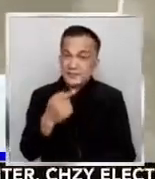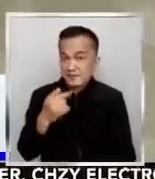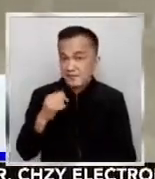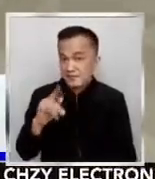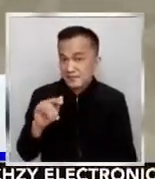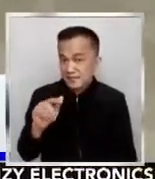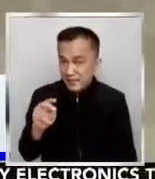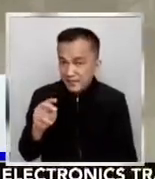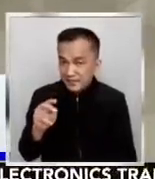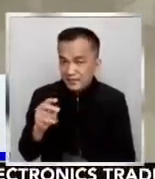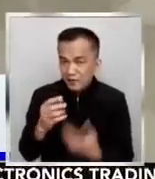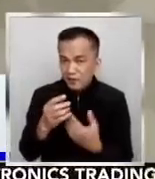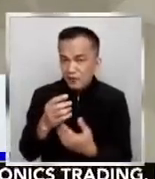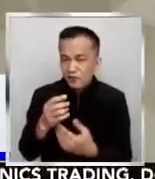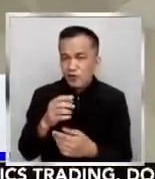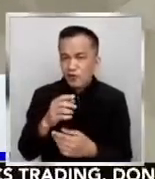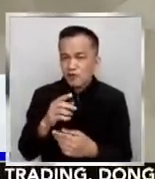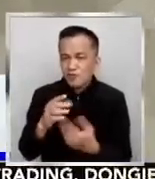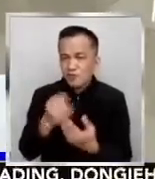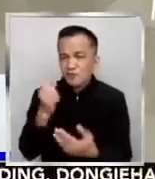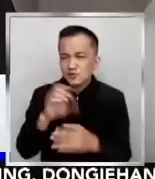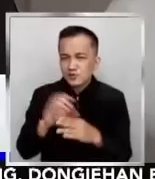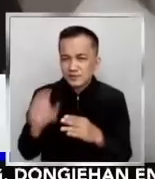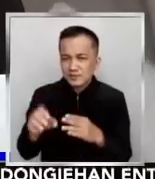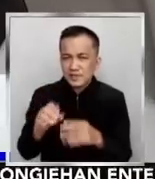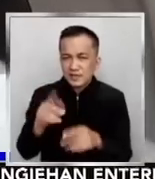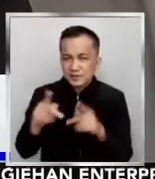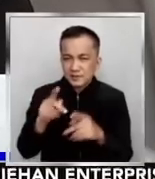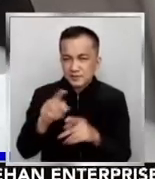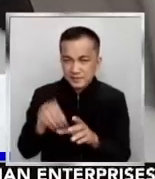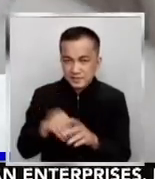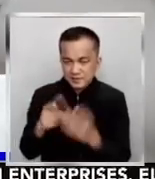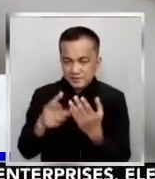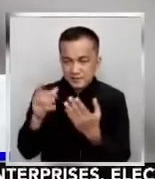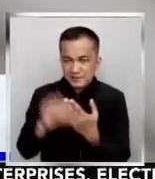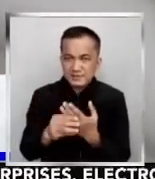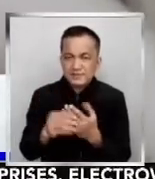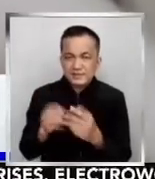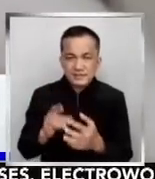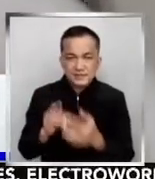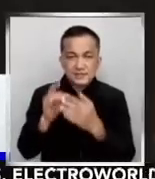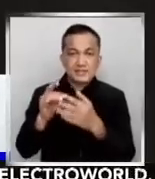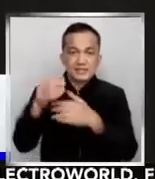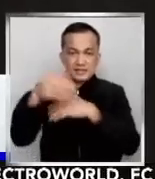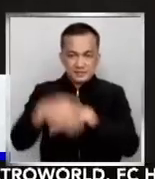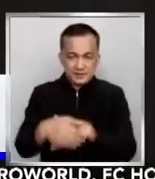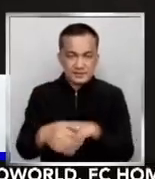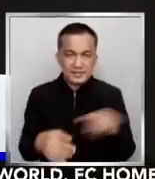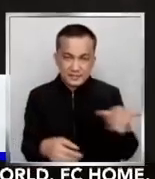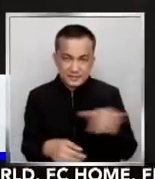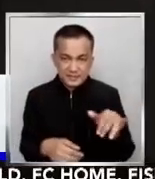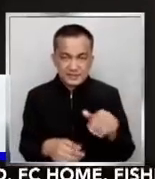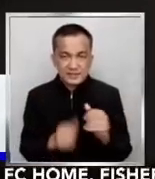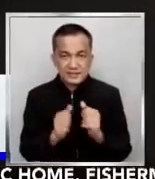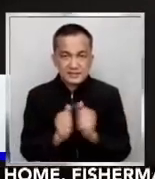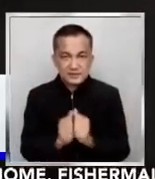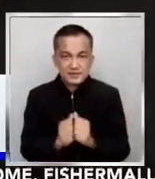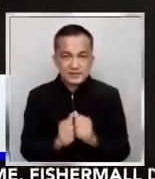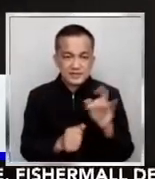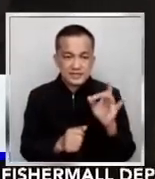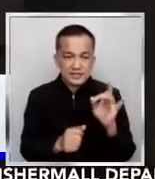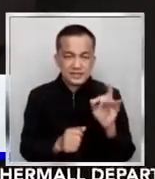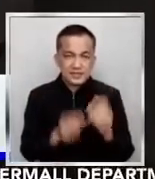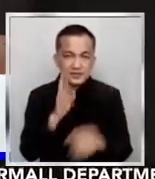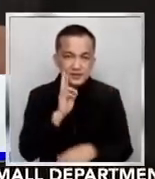kumpleto na ang mga taong kasama sa programa sa espesyal na gabing yon, katulad ng mga kasali sa 18 Roses at